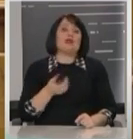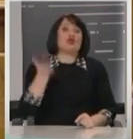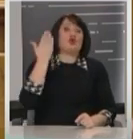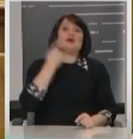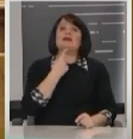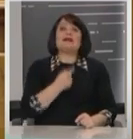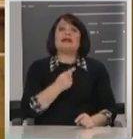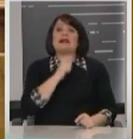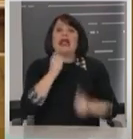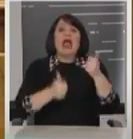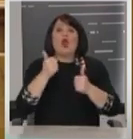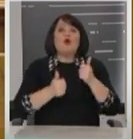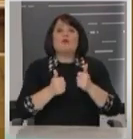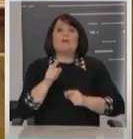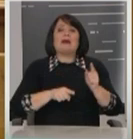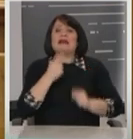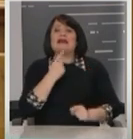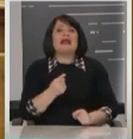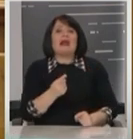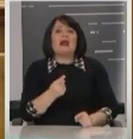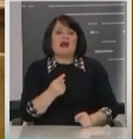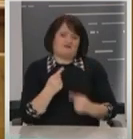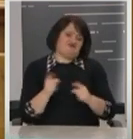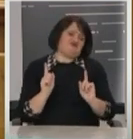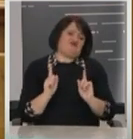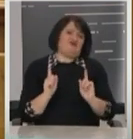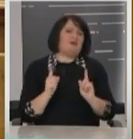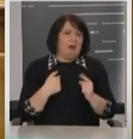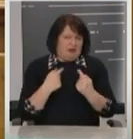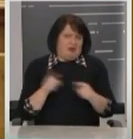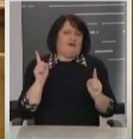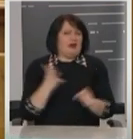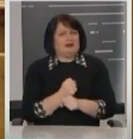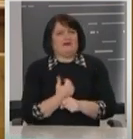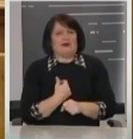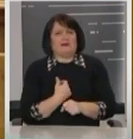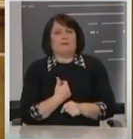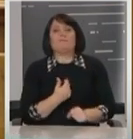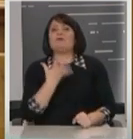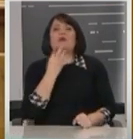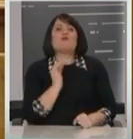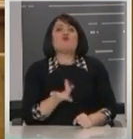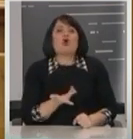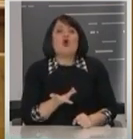τότε ορισμένων δημοσκοπικών μετρήσεων. Γιατί άραγε, κύριε